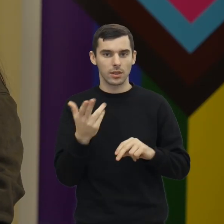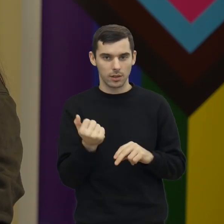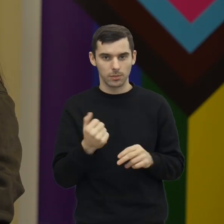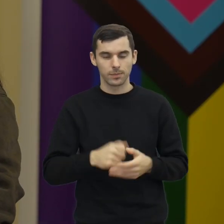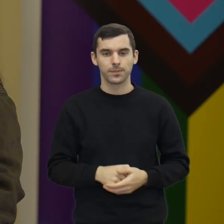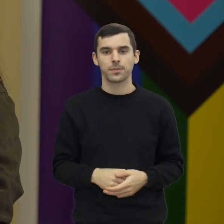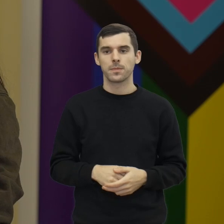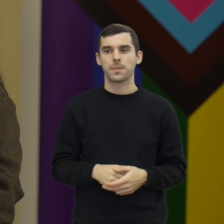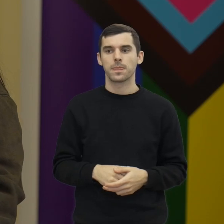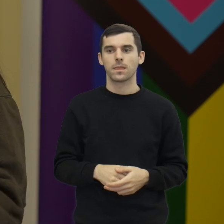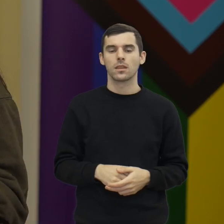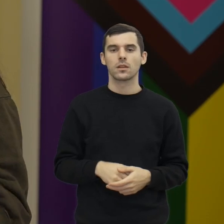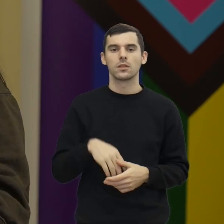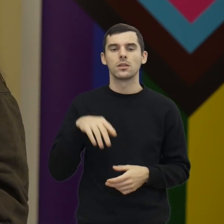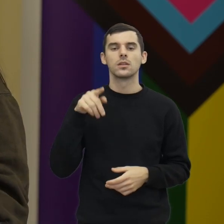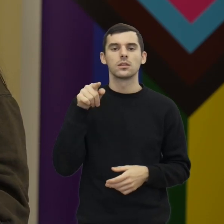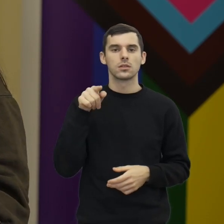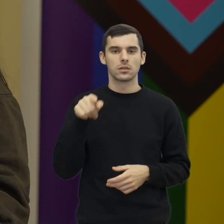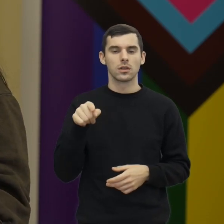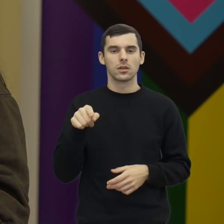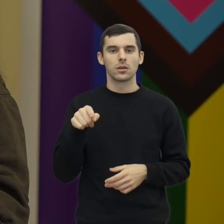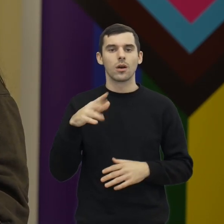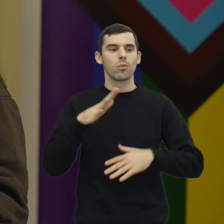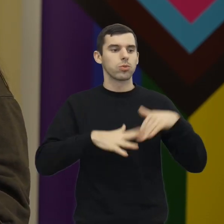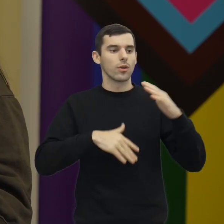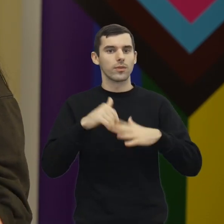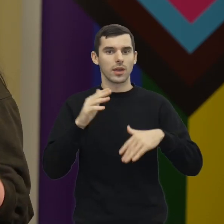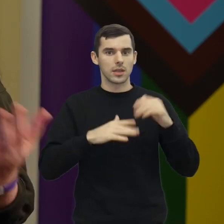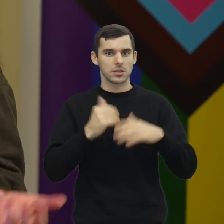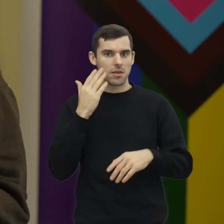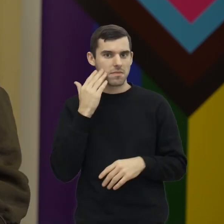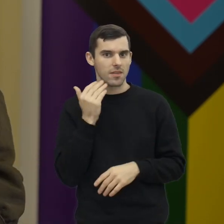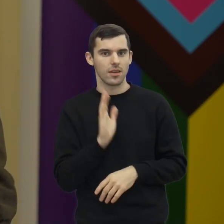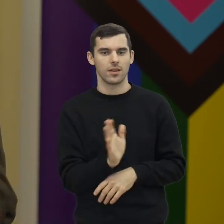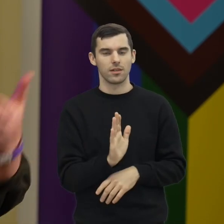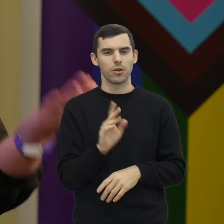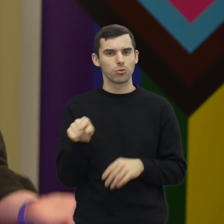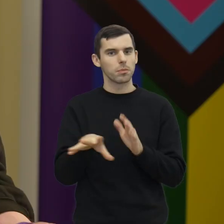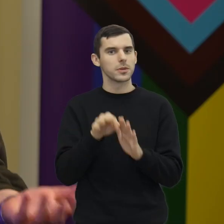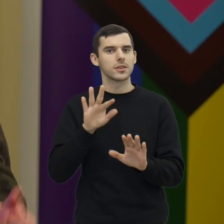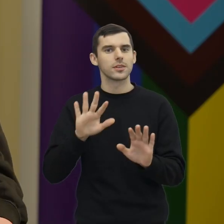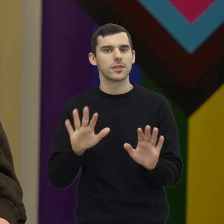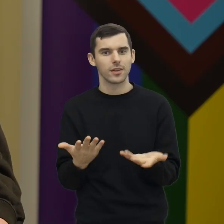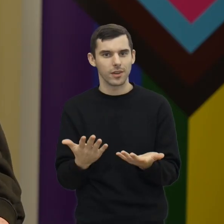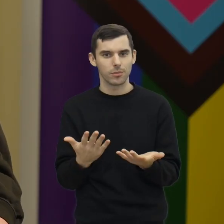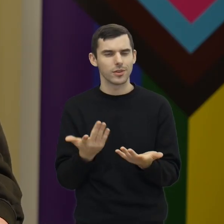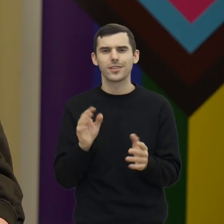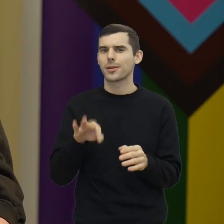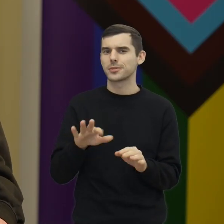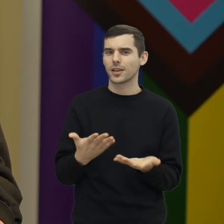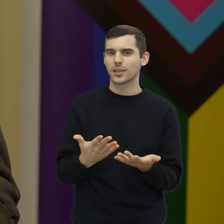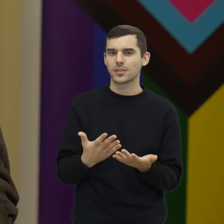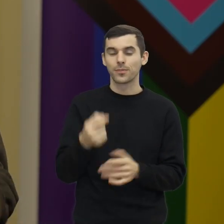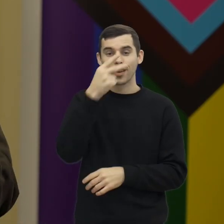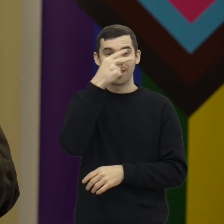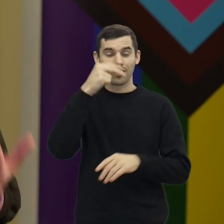iš tiesų rinktis tokią nelengvą profesiją ir kaip tiesiog jums sekasi, nes Lietuvoje mes